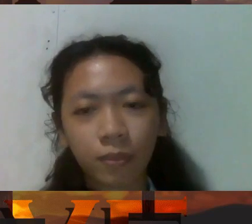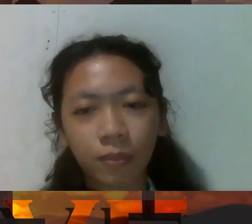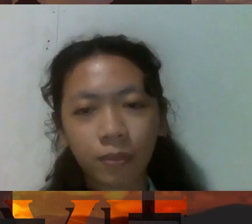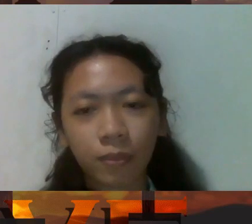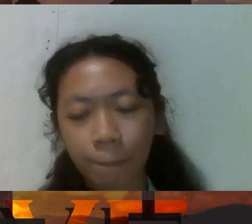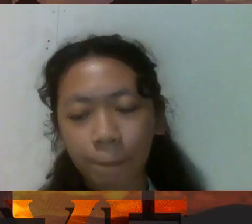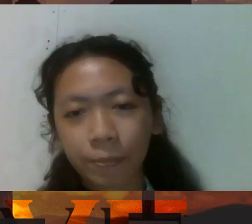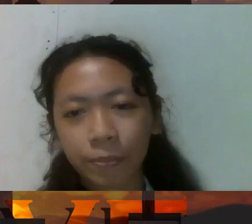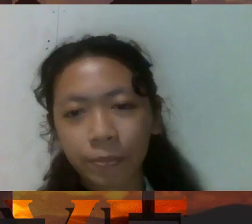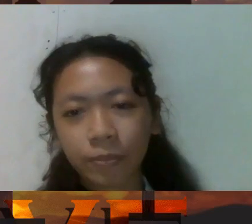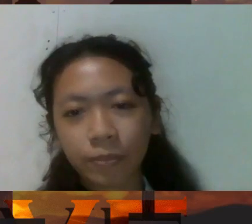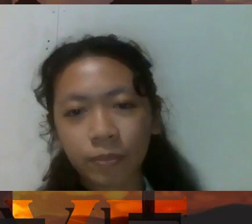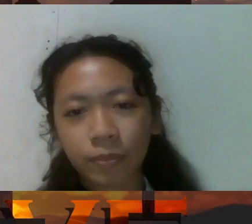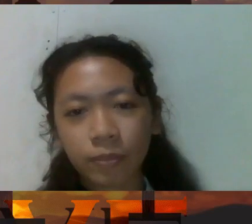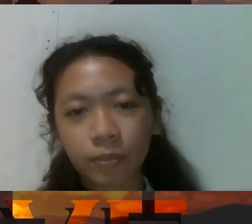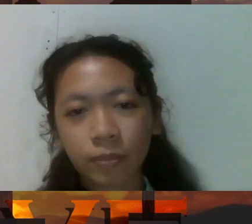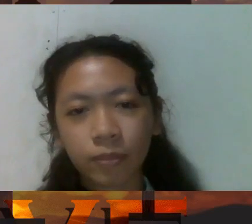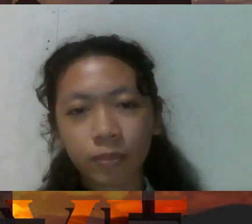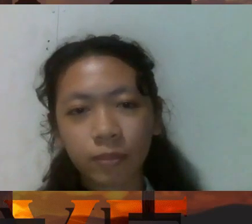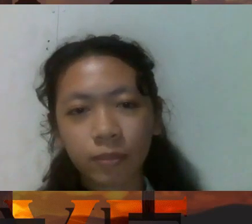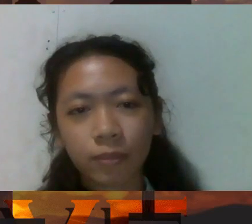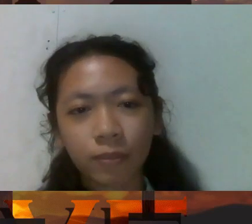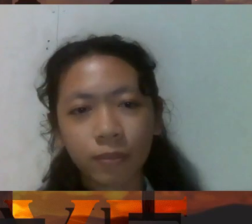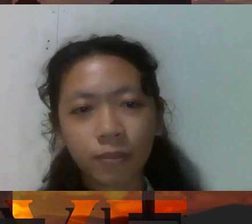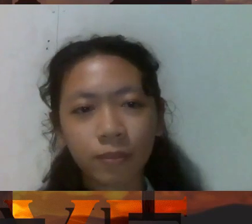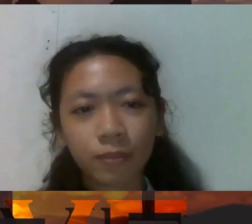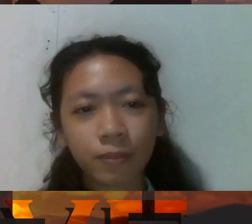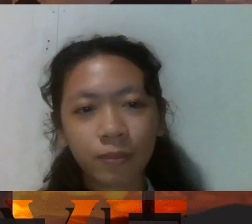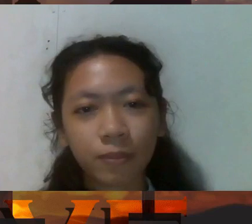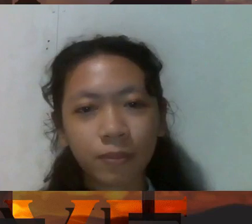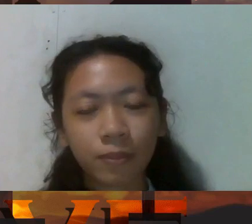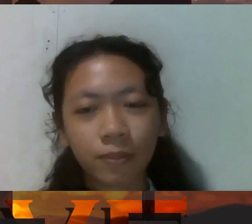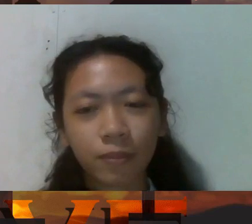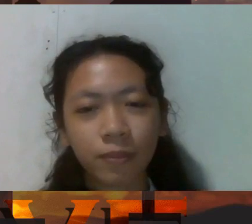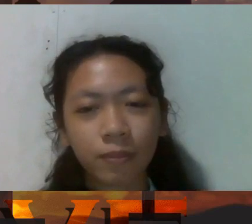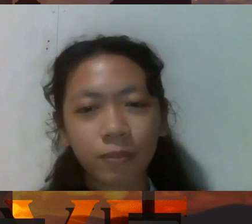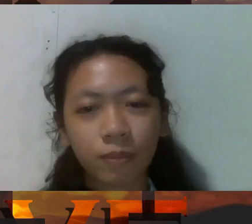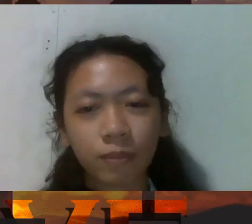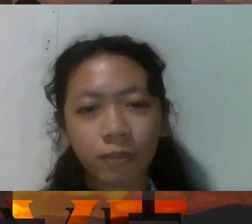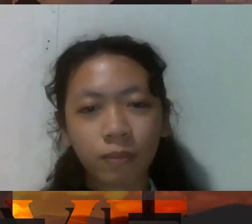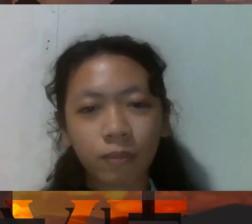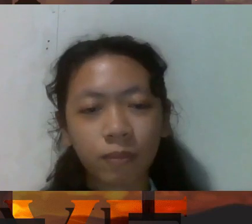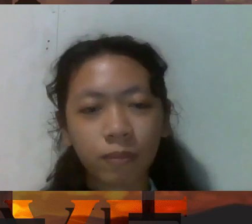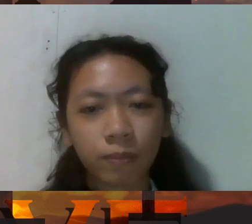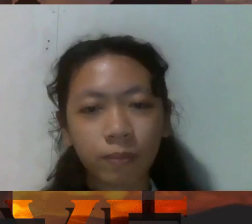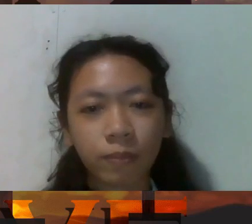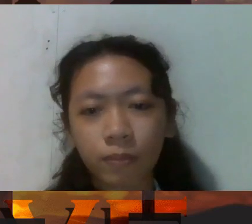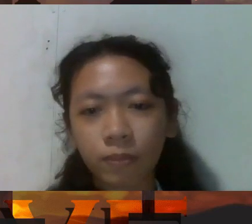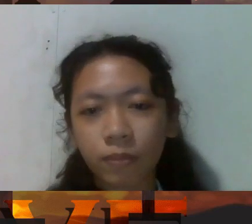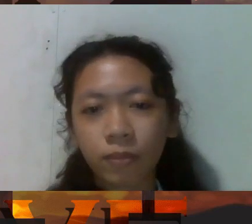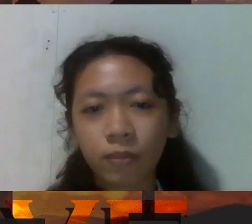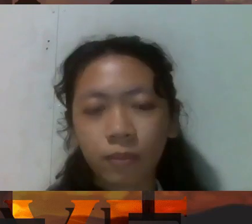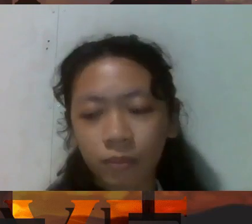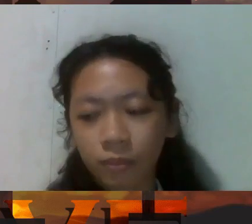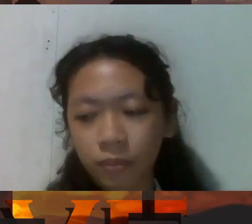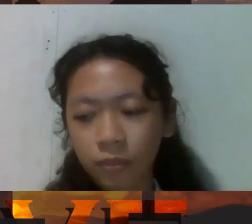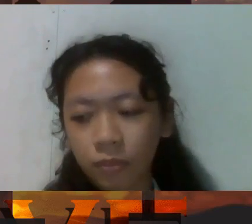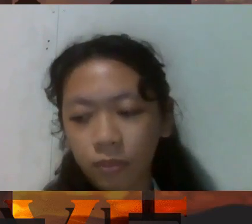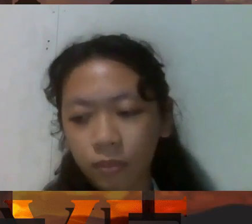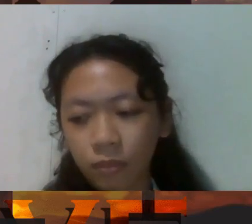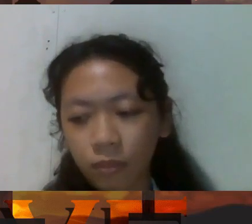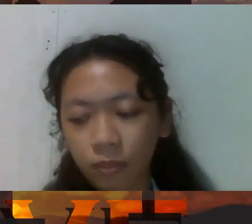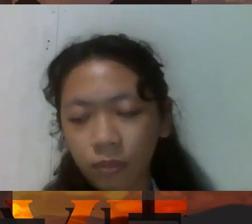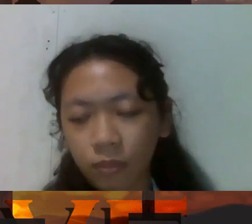ay isang masiglang kabataan dito sa distrito ng Makiling View. O siya